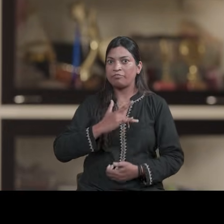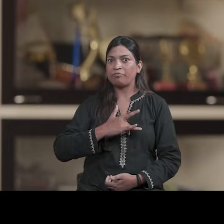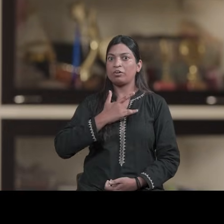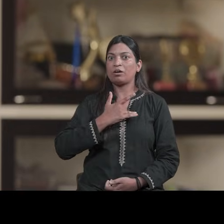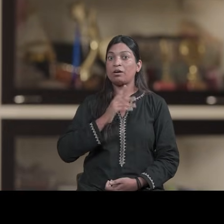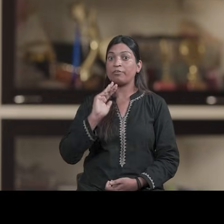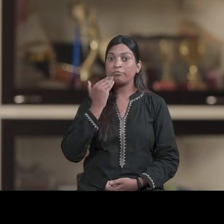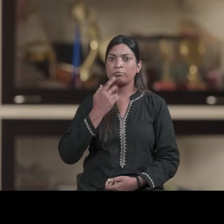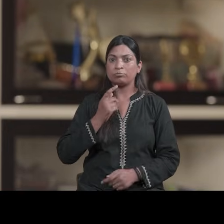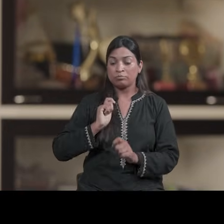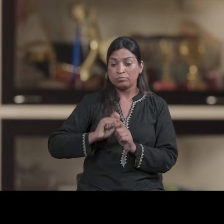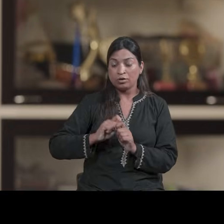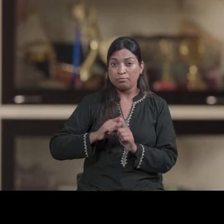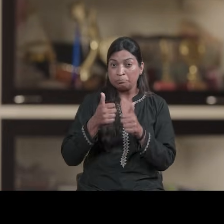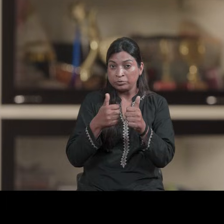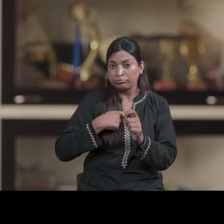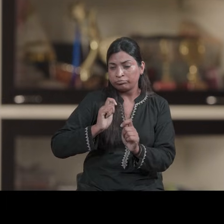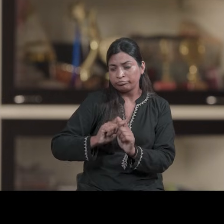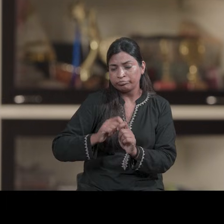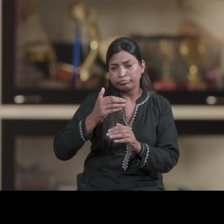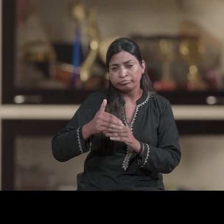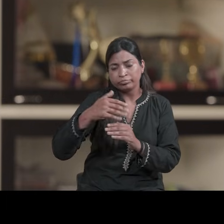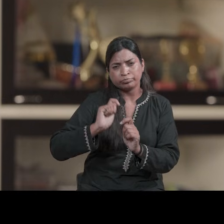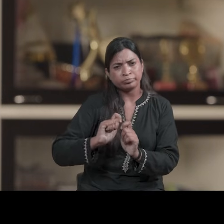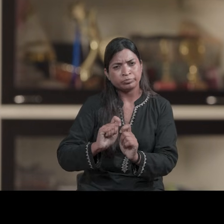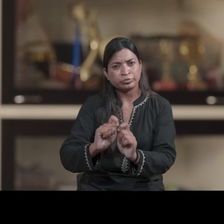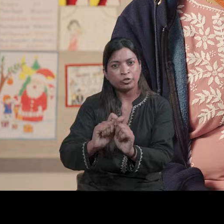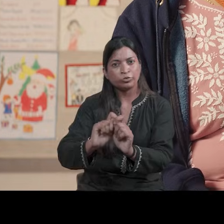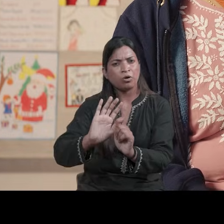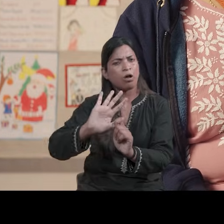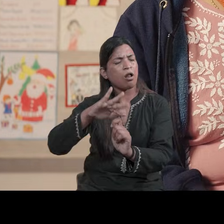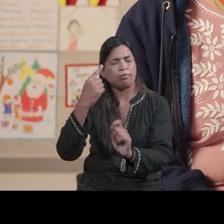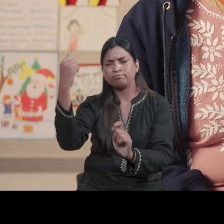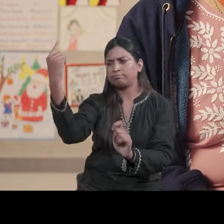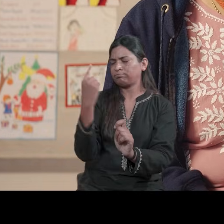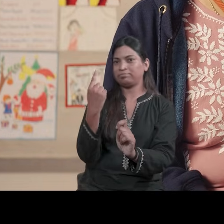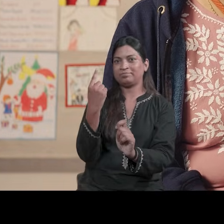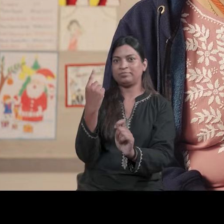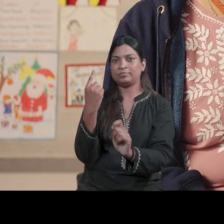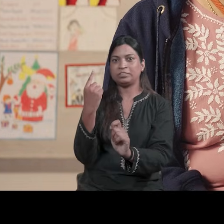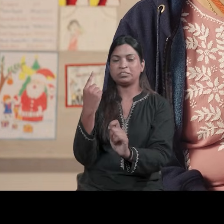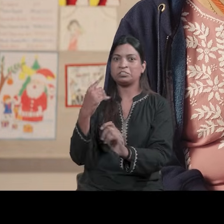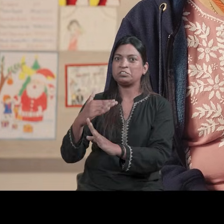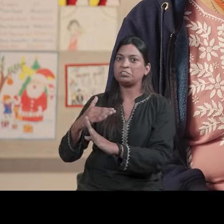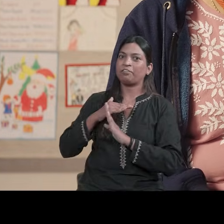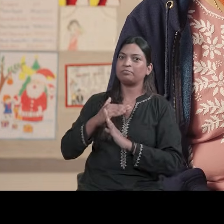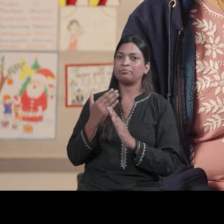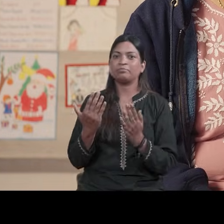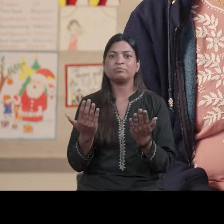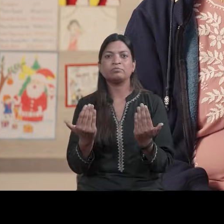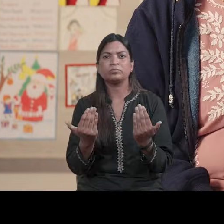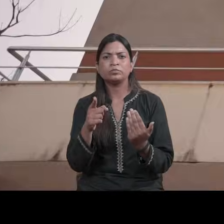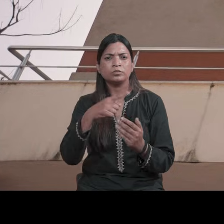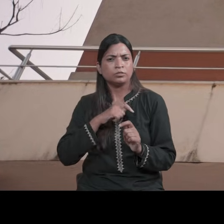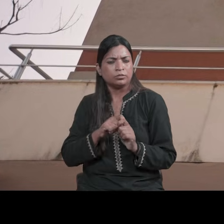को बोलने की ज़रूरत नहीं होती, ऑटोमेटिक आपको कोई ना कोई सेव करता है आके। और ये काम को करते करते हमको ऐसा लगा कि अब हमको एक